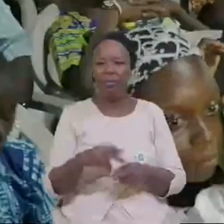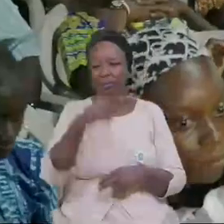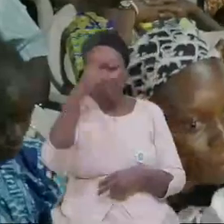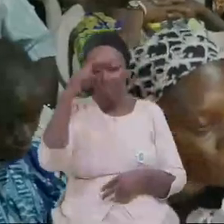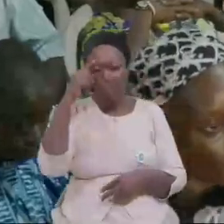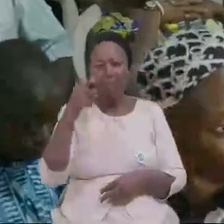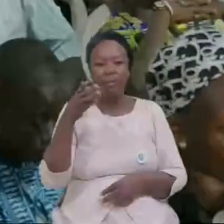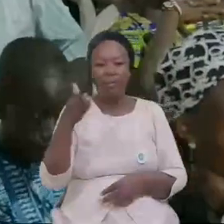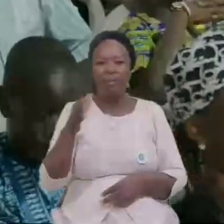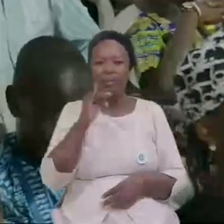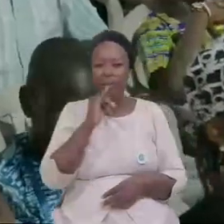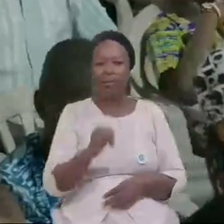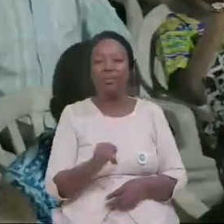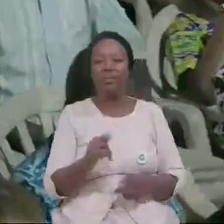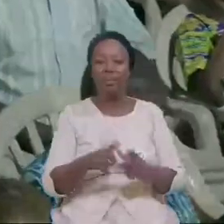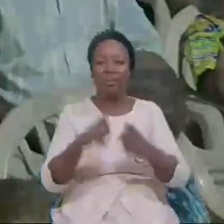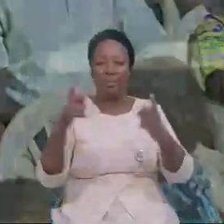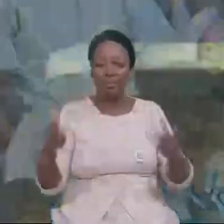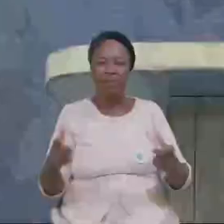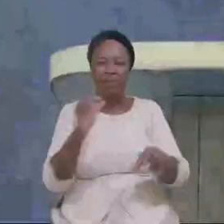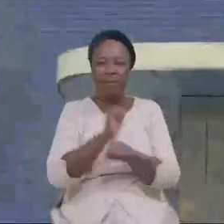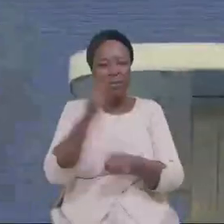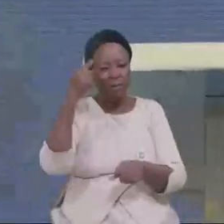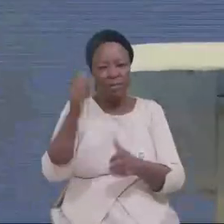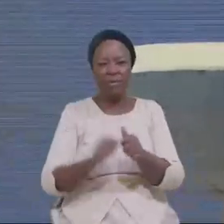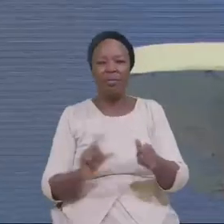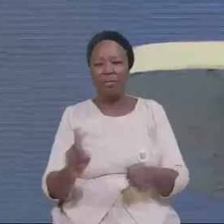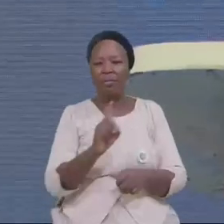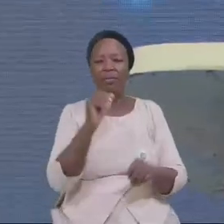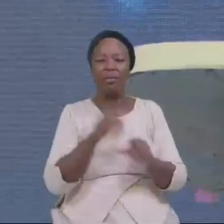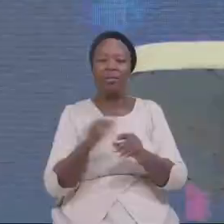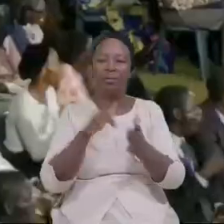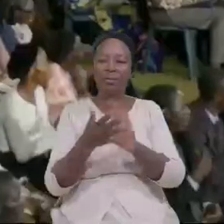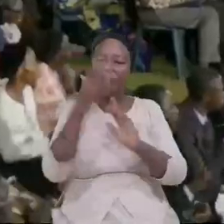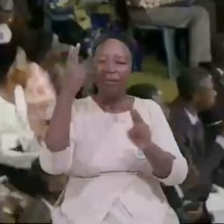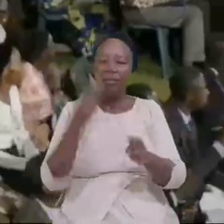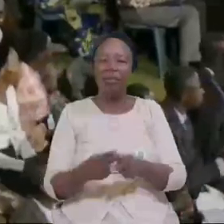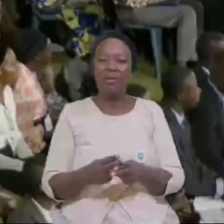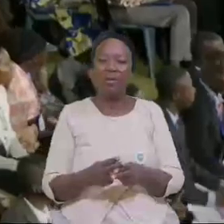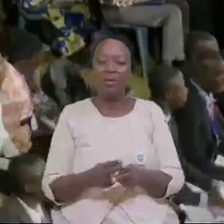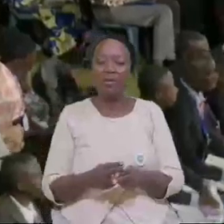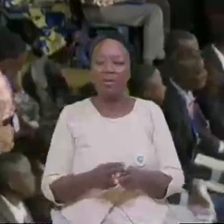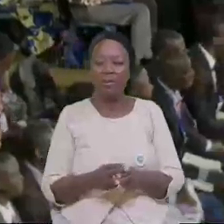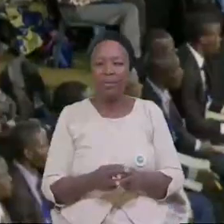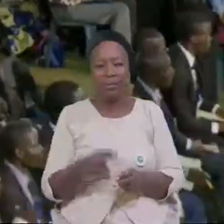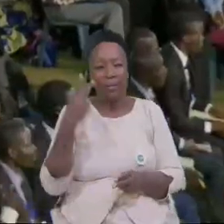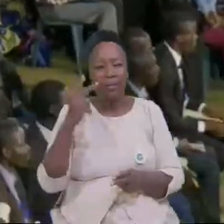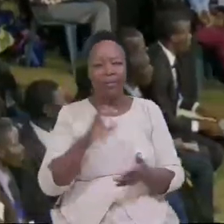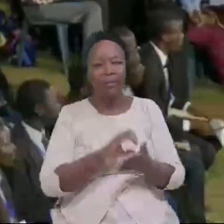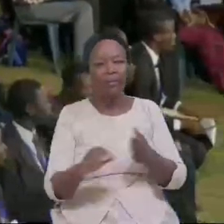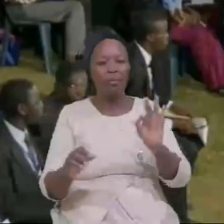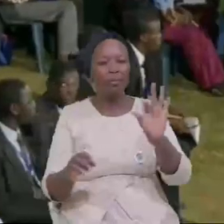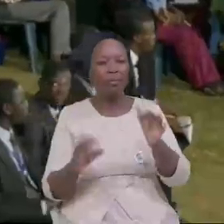Parce qu'il y a des exploits pour chacun au nom de Jésus. Voyez ce verset